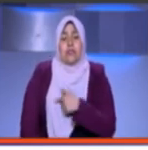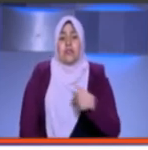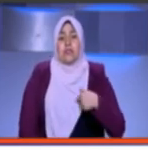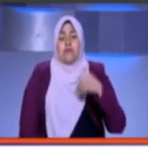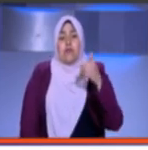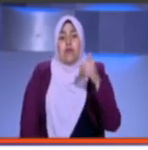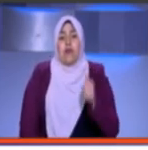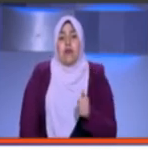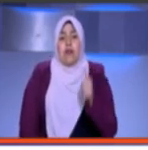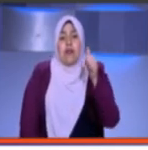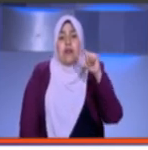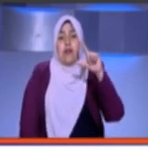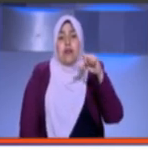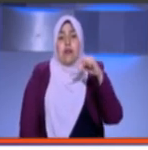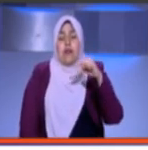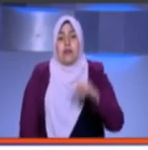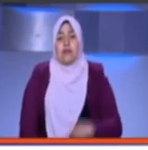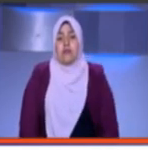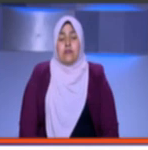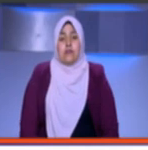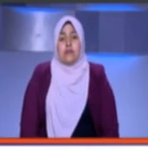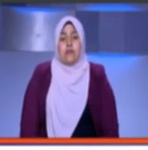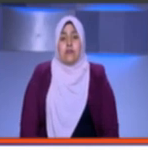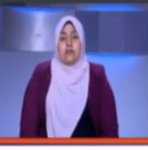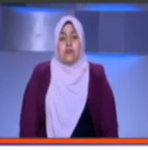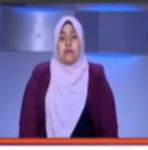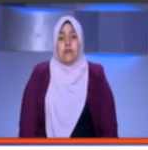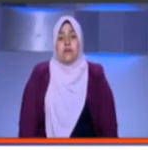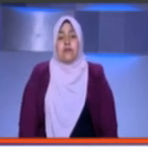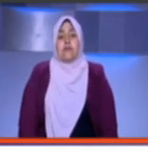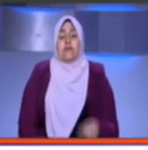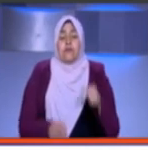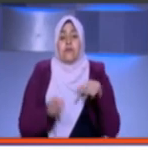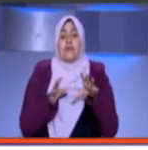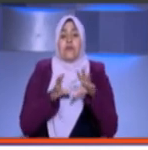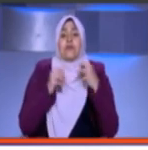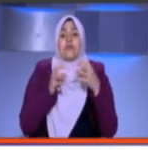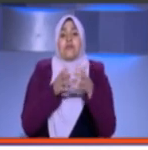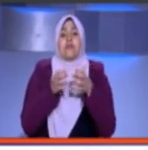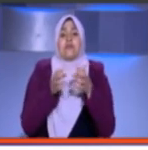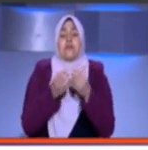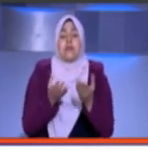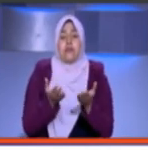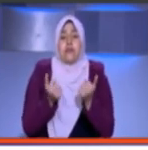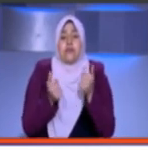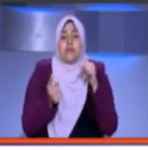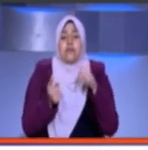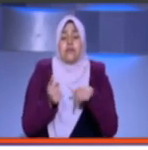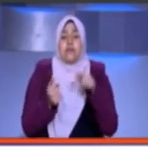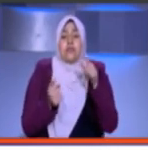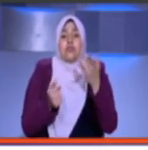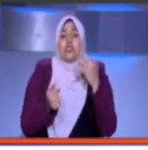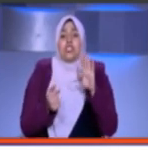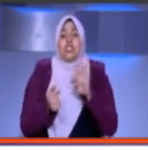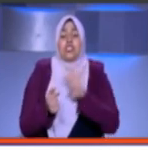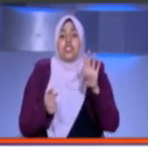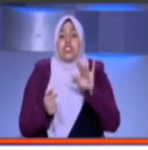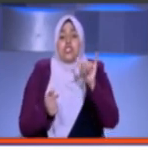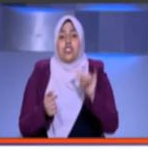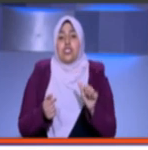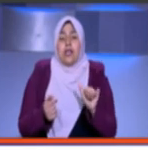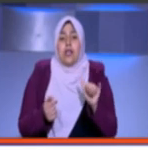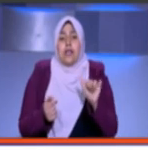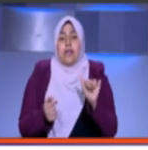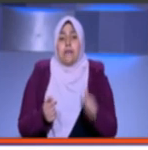أرحب بكما. البداية ستكون مع السيناريو الذي فيه قدر كبير من القتامة في مدريد. شيماء بكر، شيماء، كيف تبدو